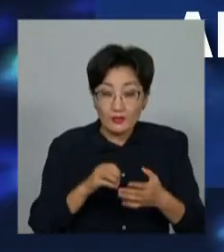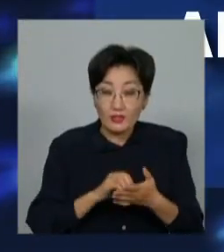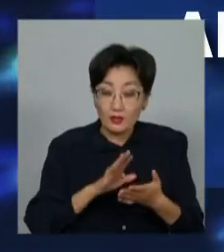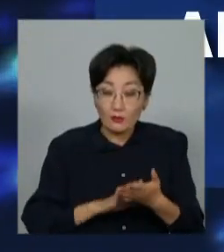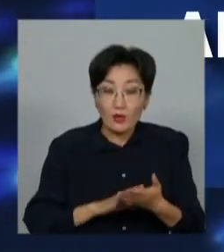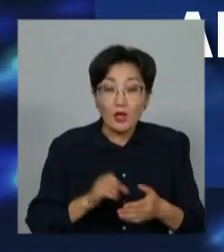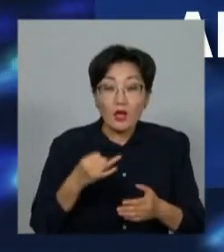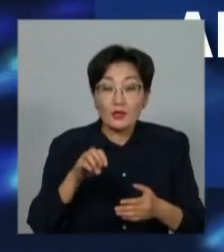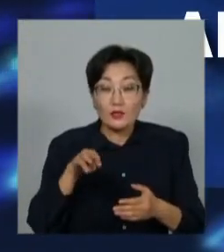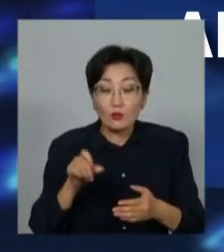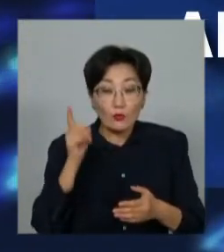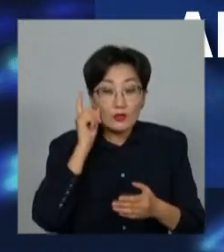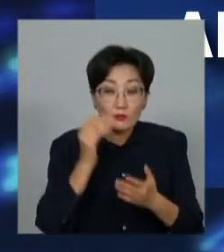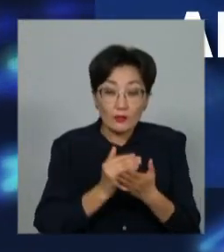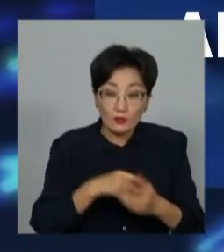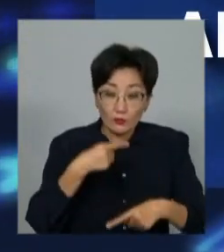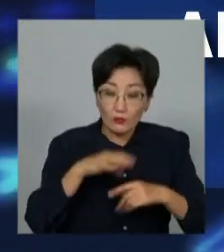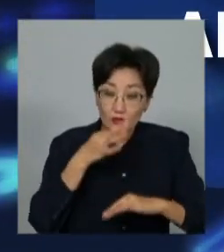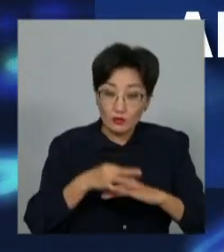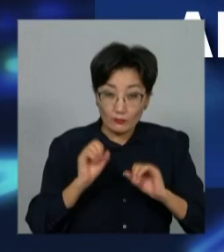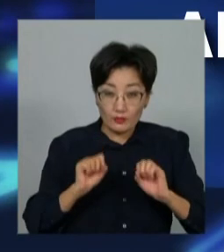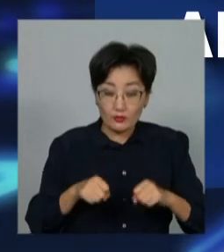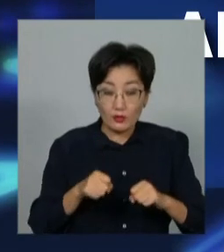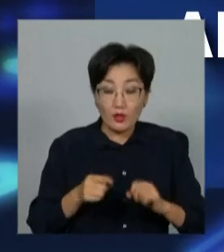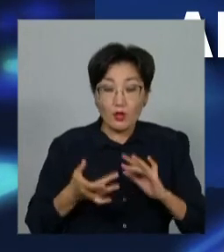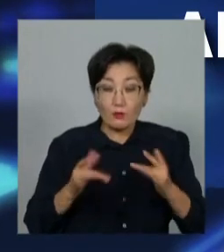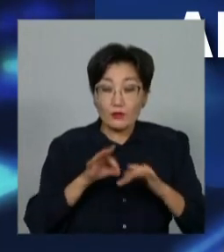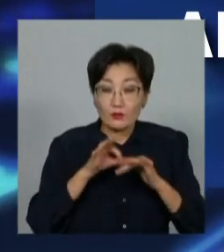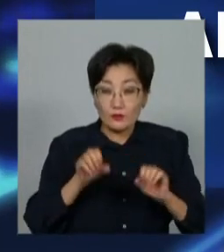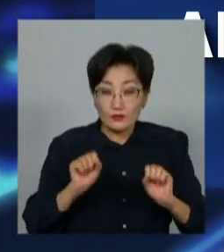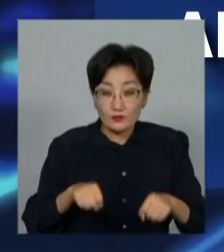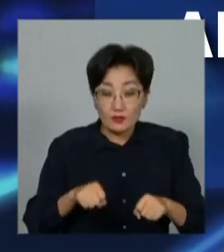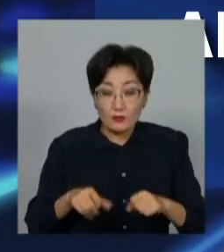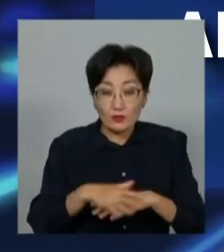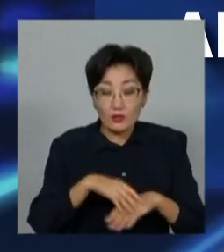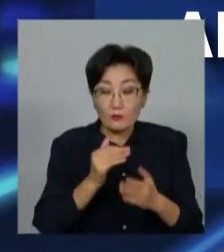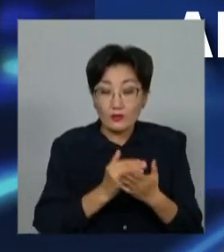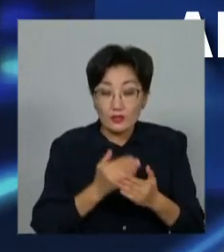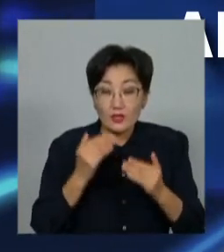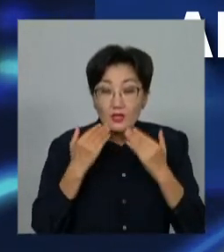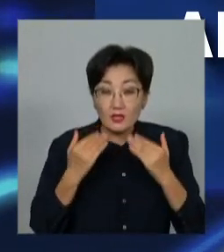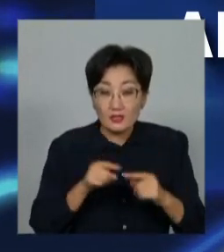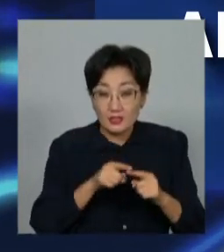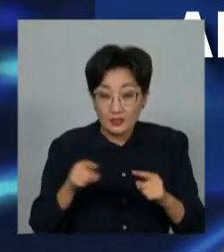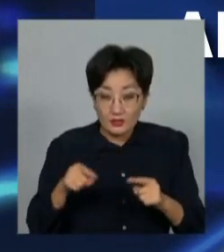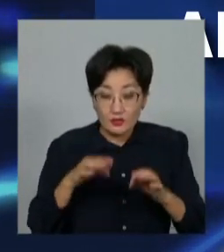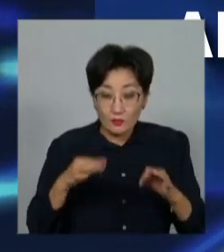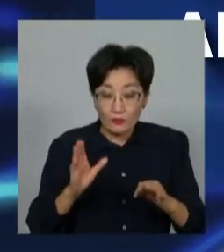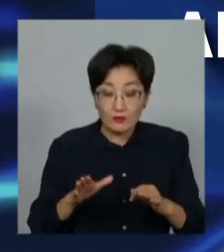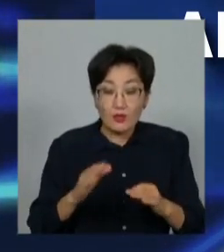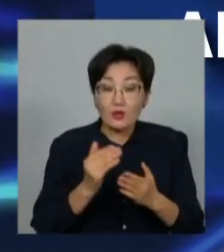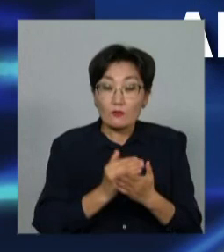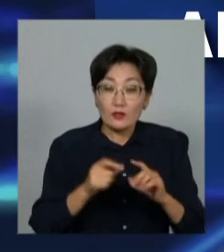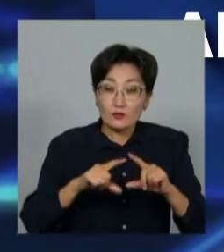немесе айту мобильді қосымшасы арқылы жауап беруге болады. Онлайн өту мүмкіндігі халық санағы аяқталғанға дейін қолжетімді болмақ. Ұлттық